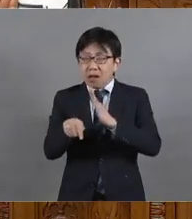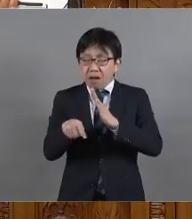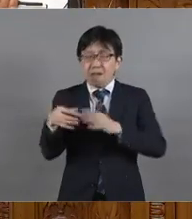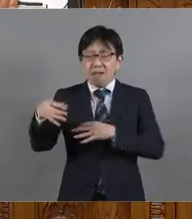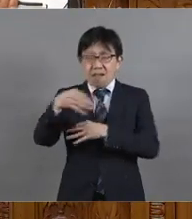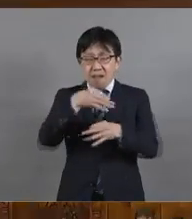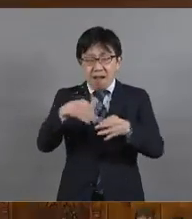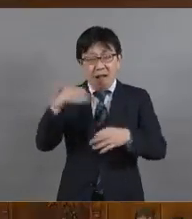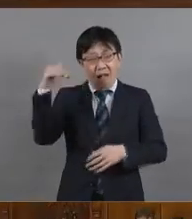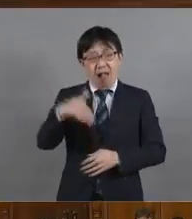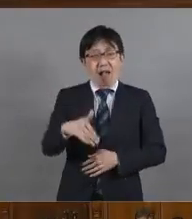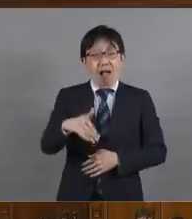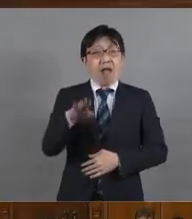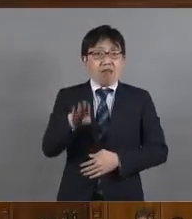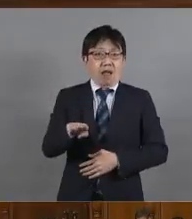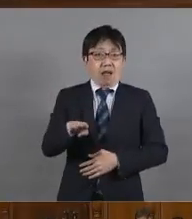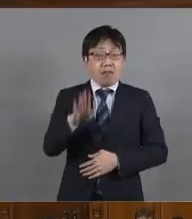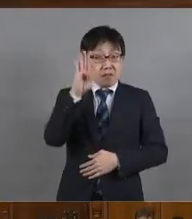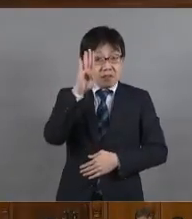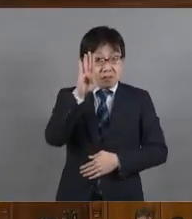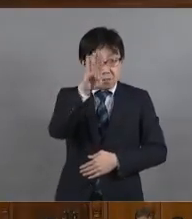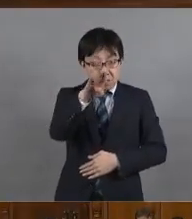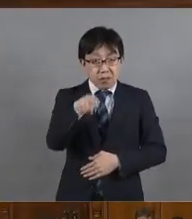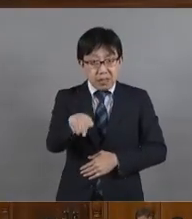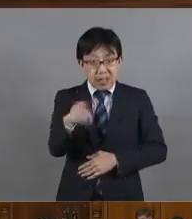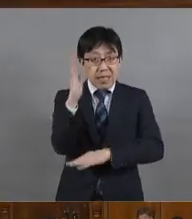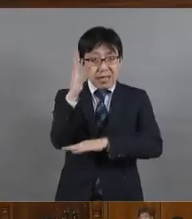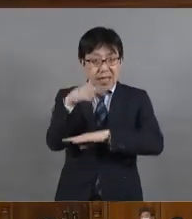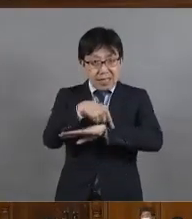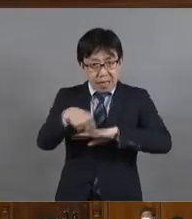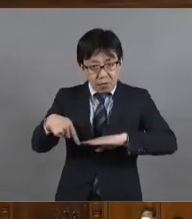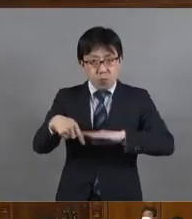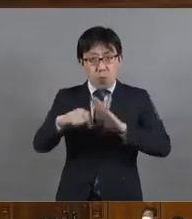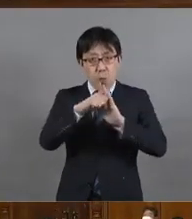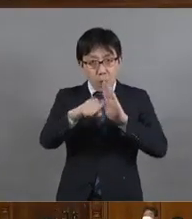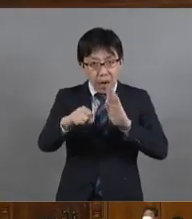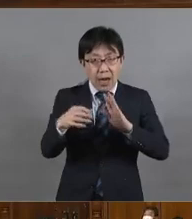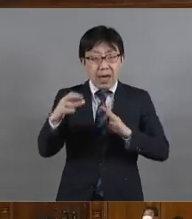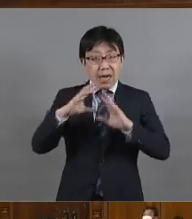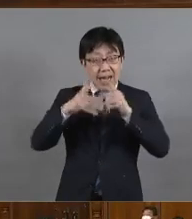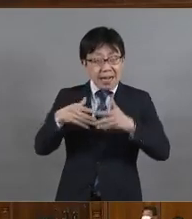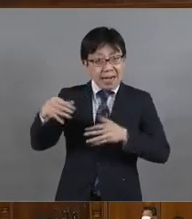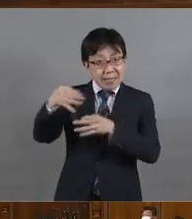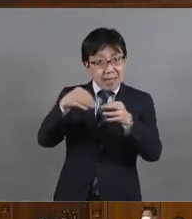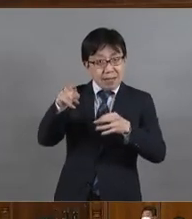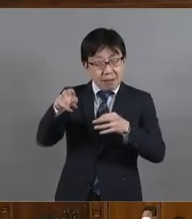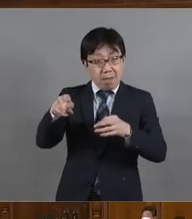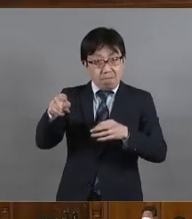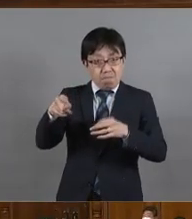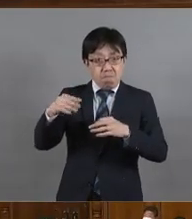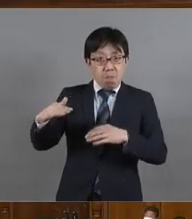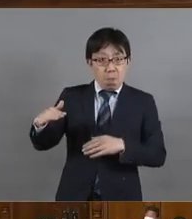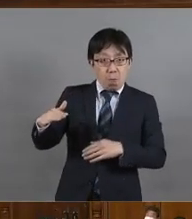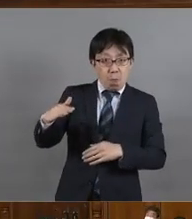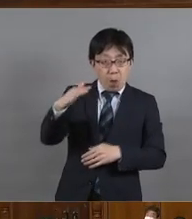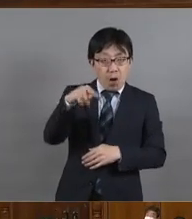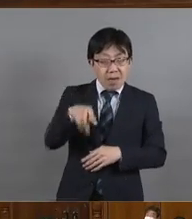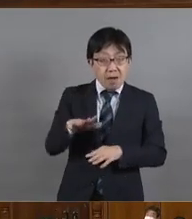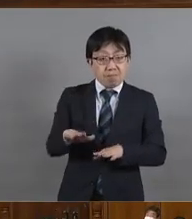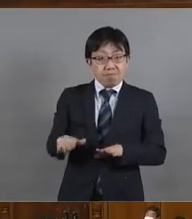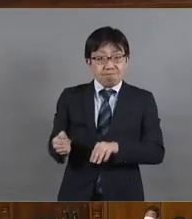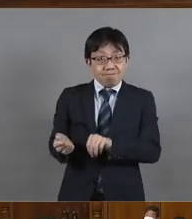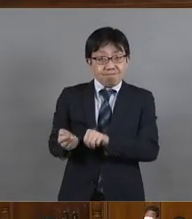経験しましたその後は各種政策の効果や海外経済の改善もあり持ち直しの動きが続いていますが